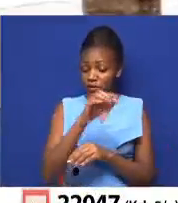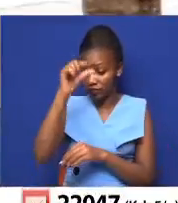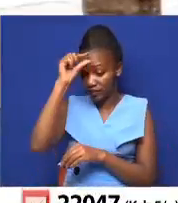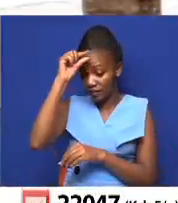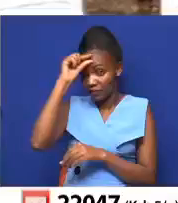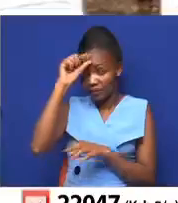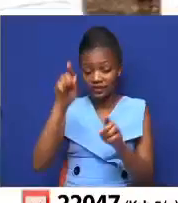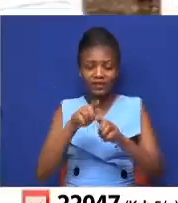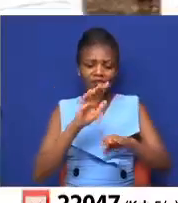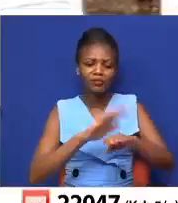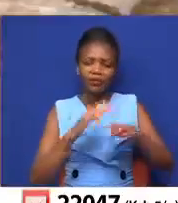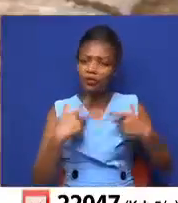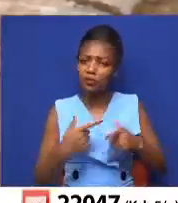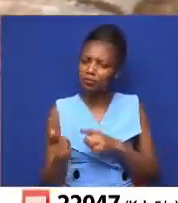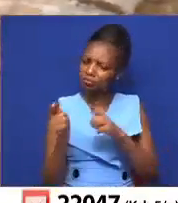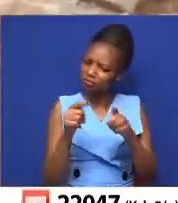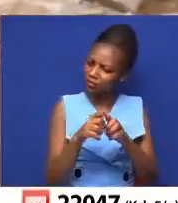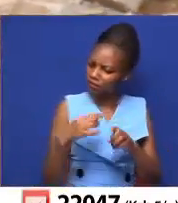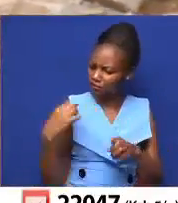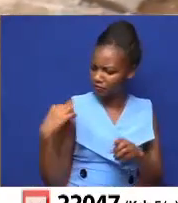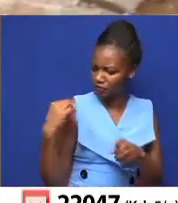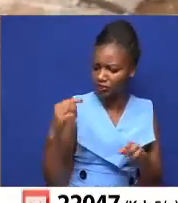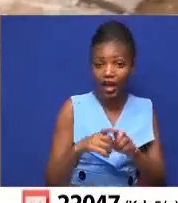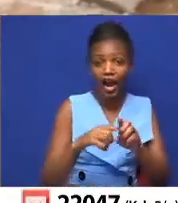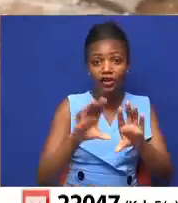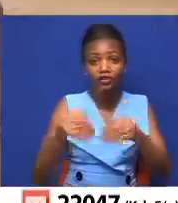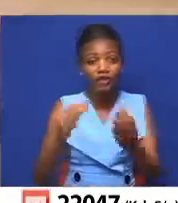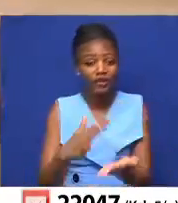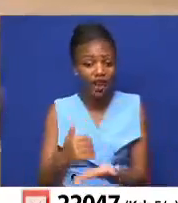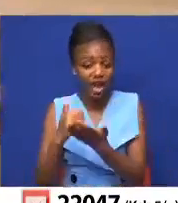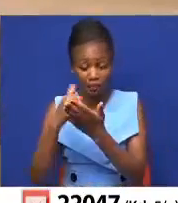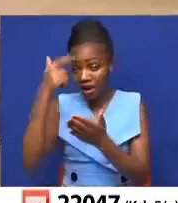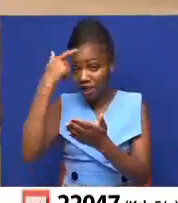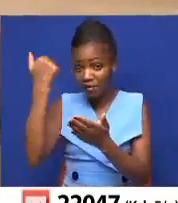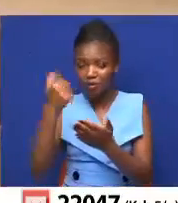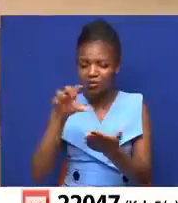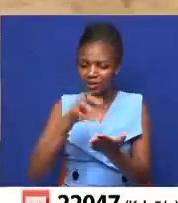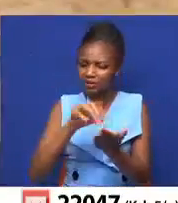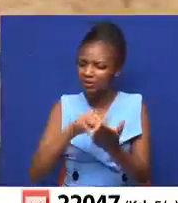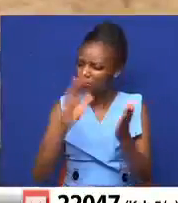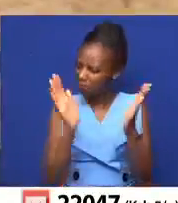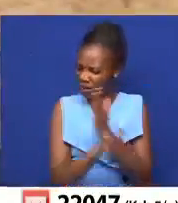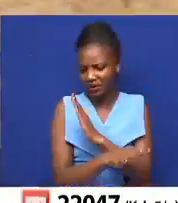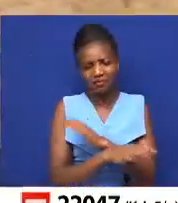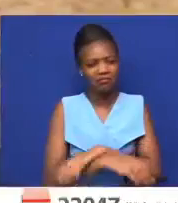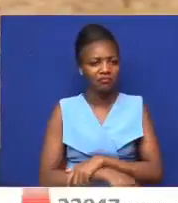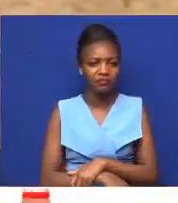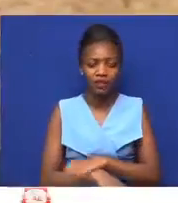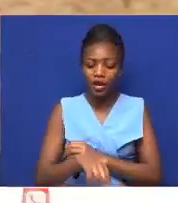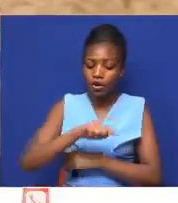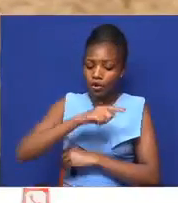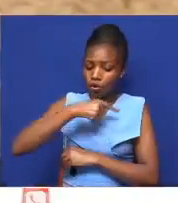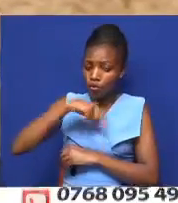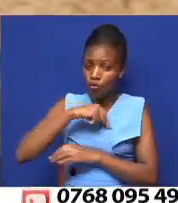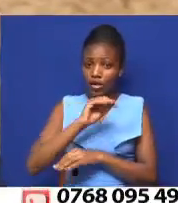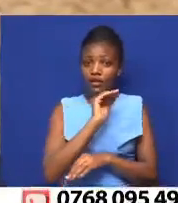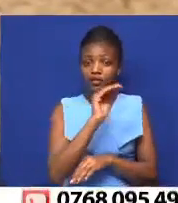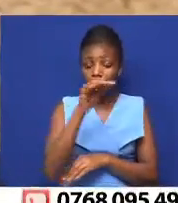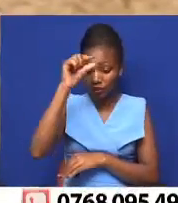na wasamaria wema kujitokeza na kuwapa msaada, kwani hali si hali. Tunaomba serikali